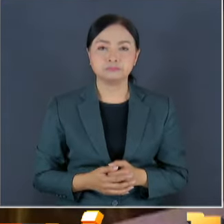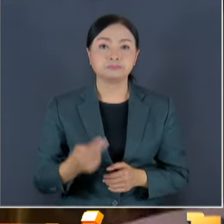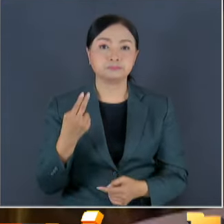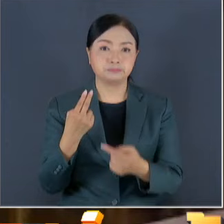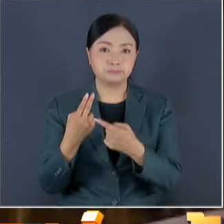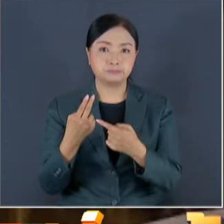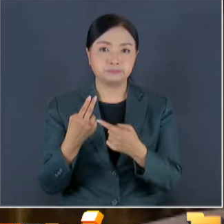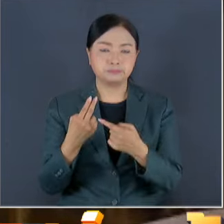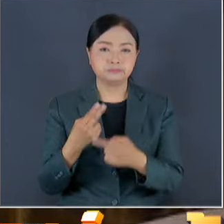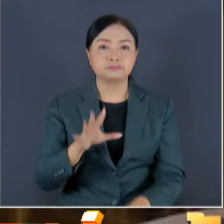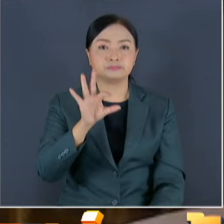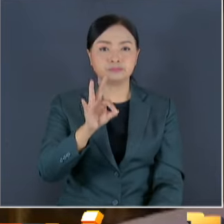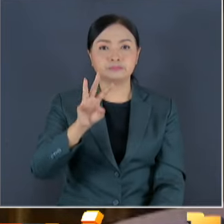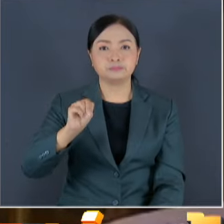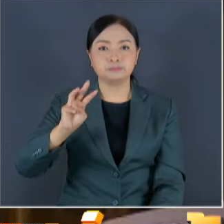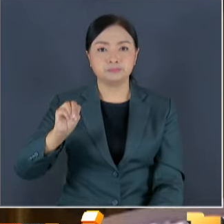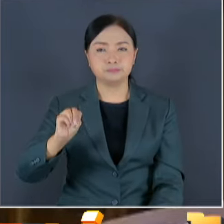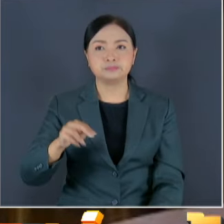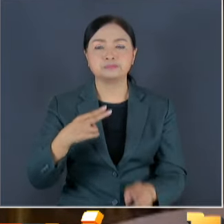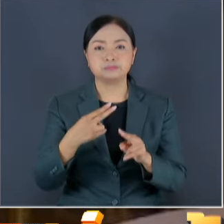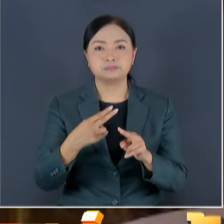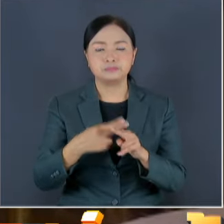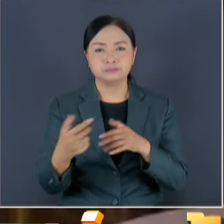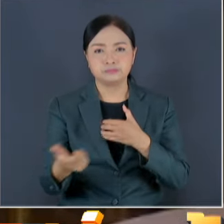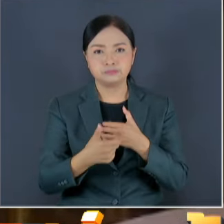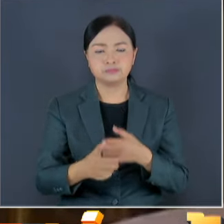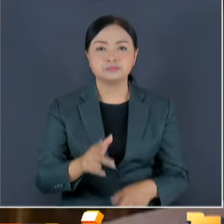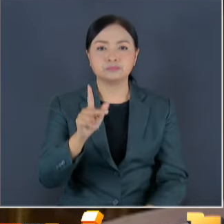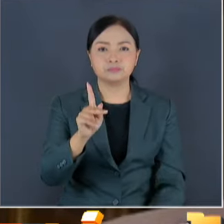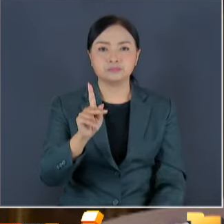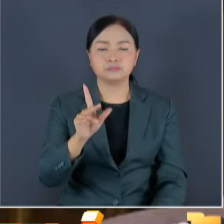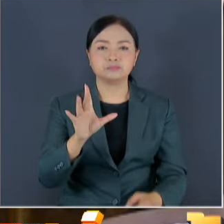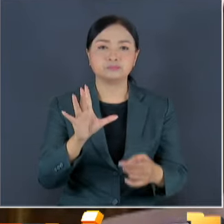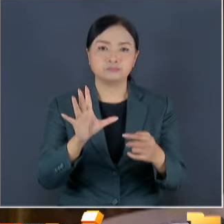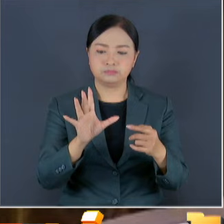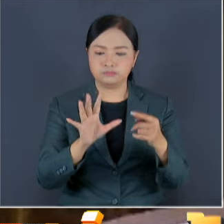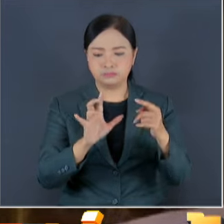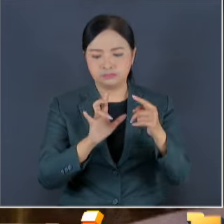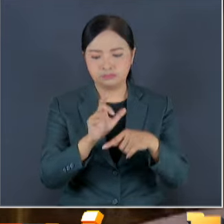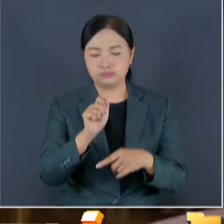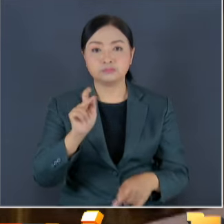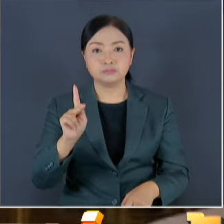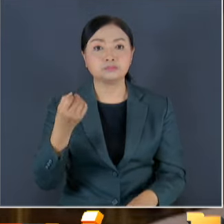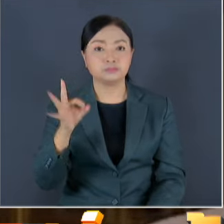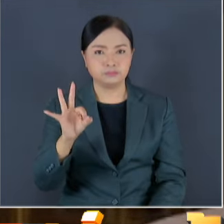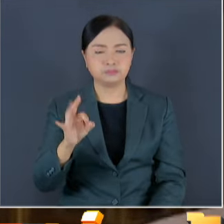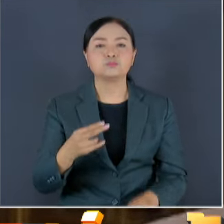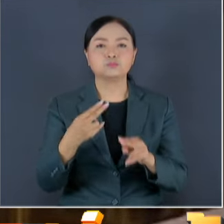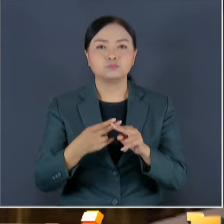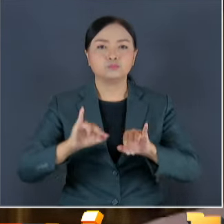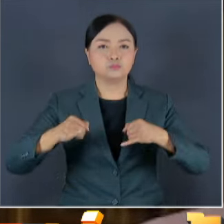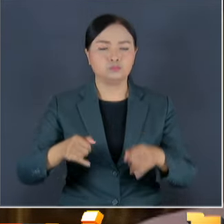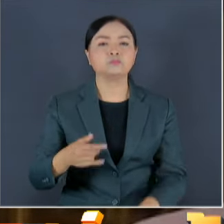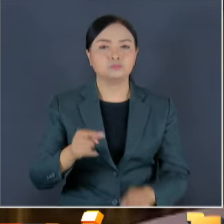นเป็นชนิด9มม.ยี่ห้อกล็อกรุ่นกล็อก19ก็มีชื่อผู้ครอบครองตอนนี้เดี๋ยวจะต้องออกหม